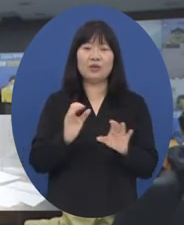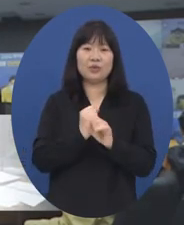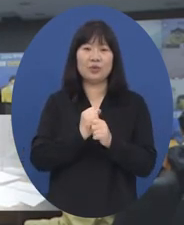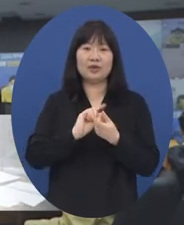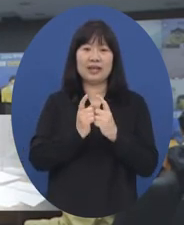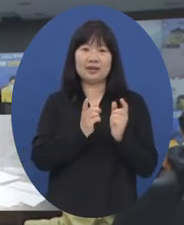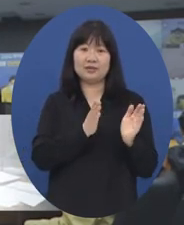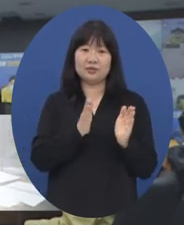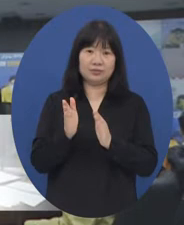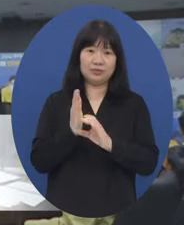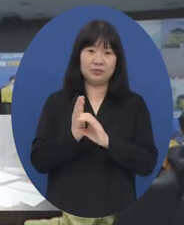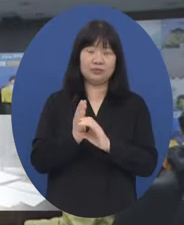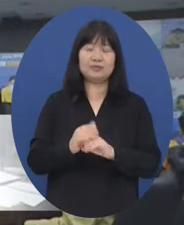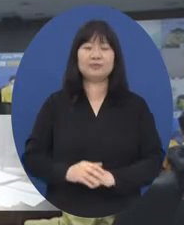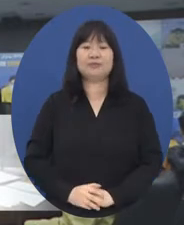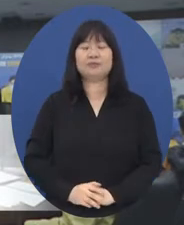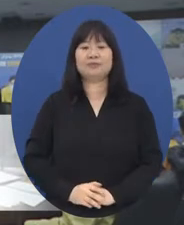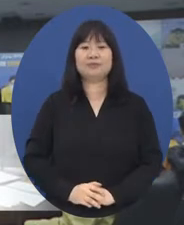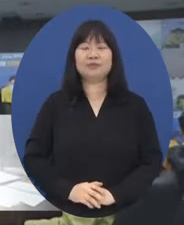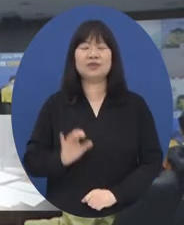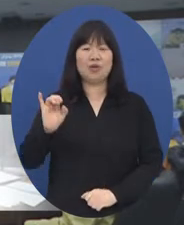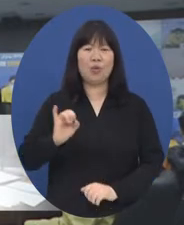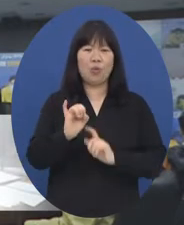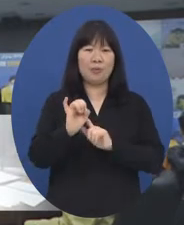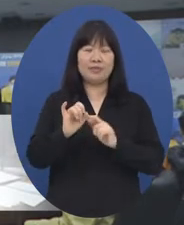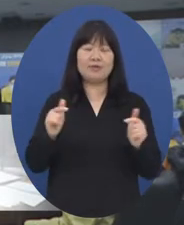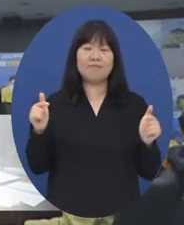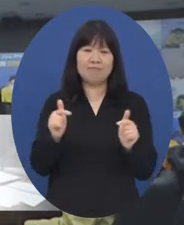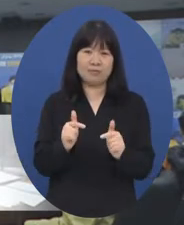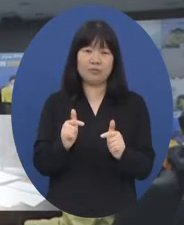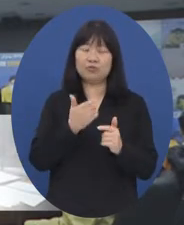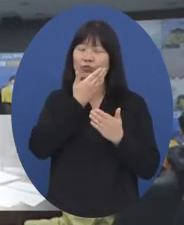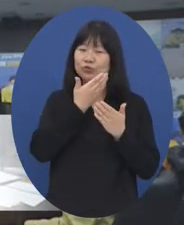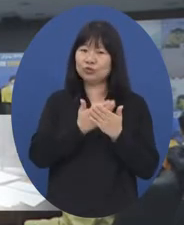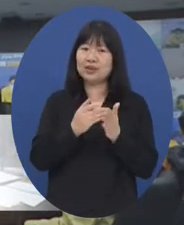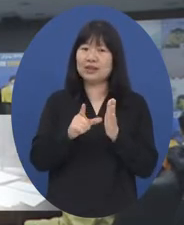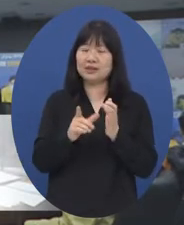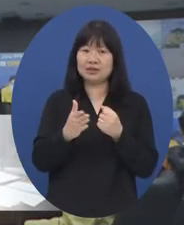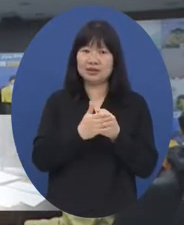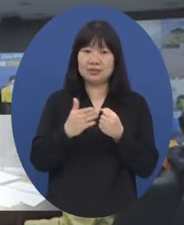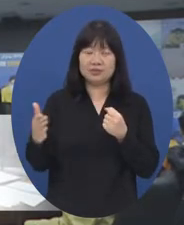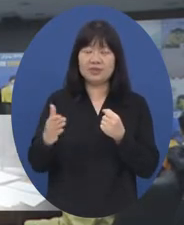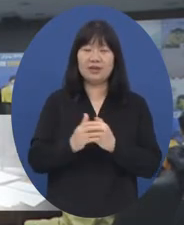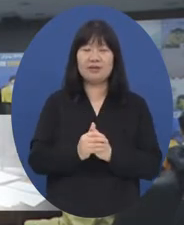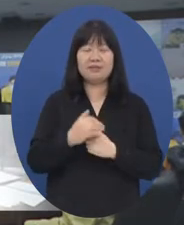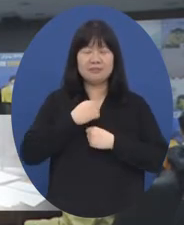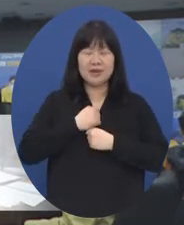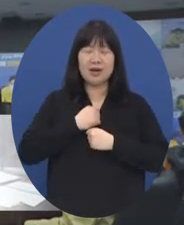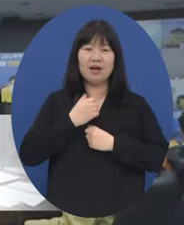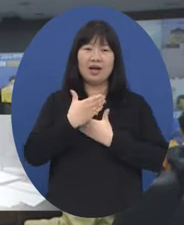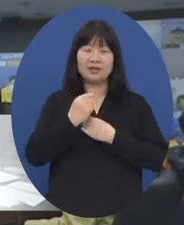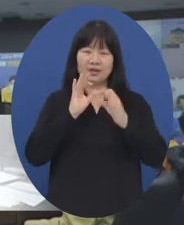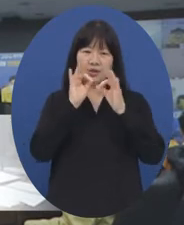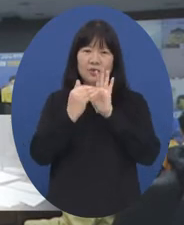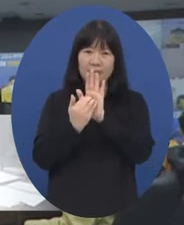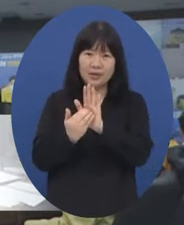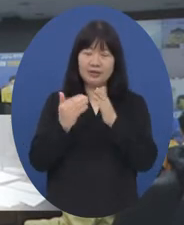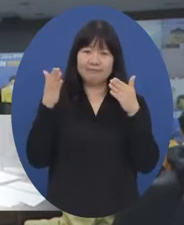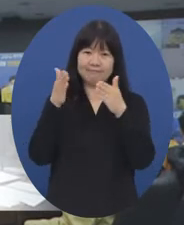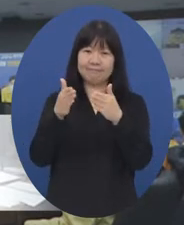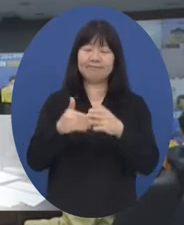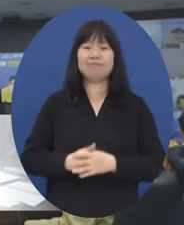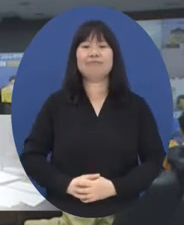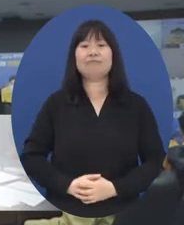종합대책을 추진합니다. 코로나19 오미크론의 확산세를 잡는 것이 중요한 시기인 만큼 방역과 안전사고 예방에 방점이